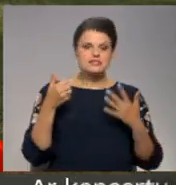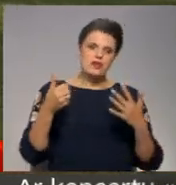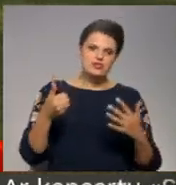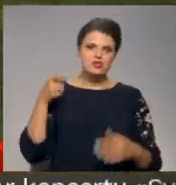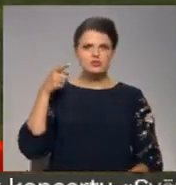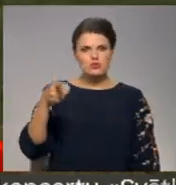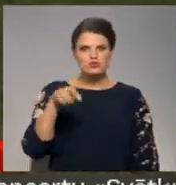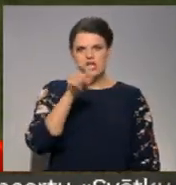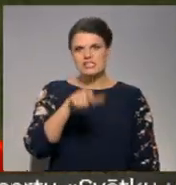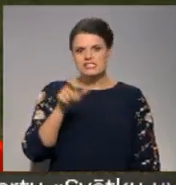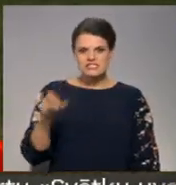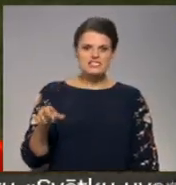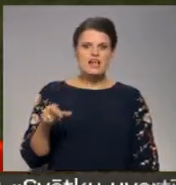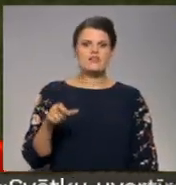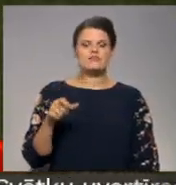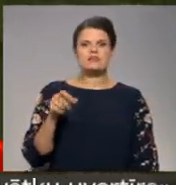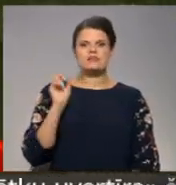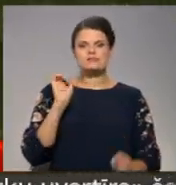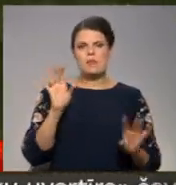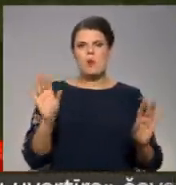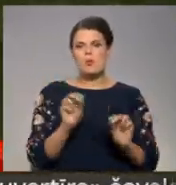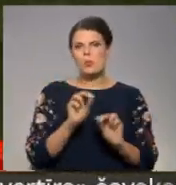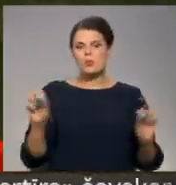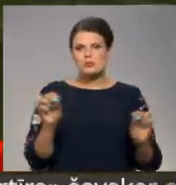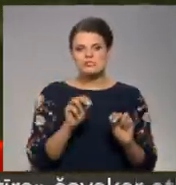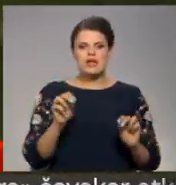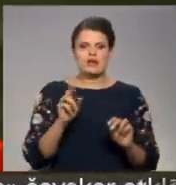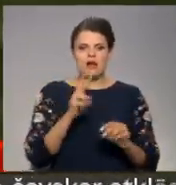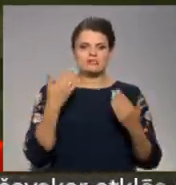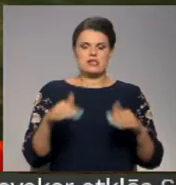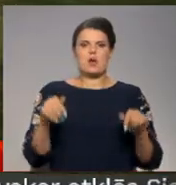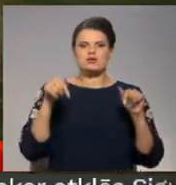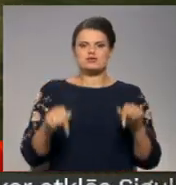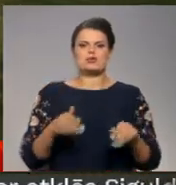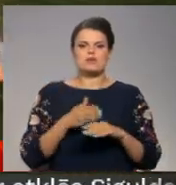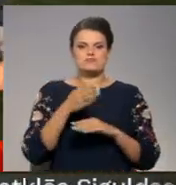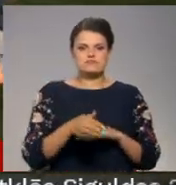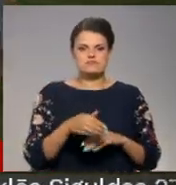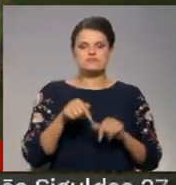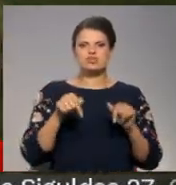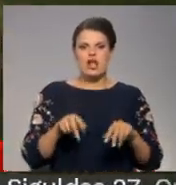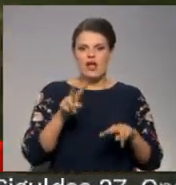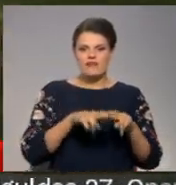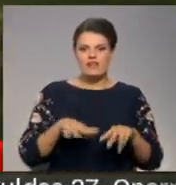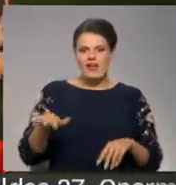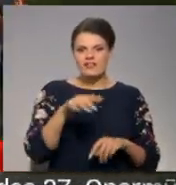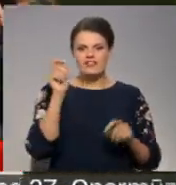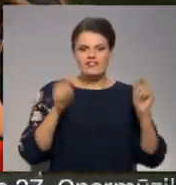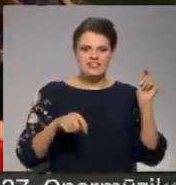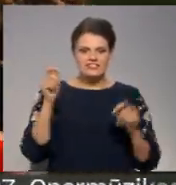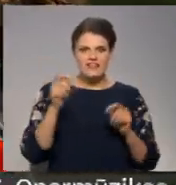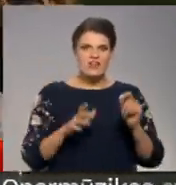tūkstoši klausītāju, jeb, kā tu pats teici, popmūzikas gardēži, kas jau ir ieradušies šeit, Salacgrīvā